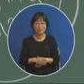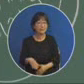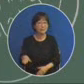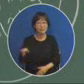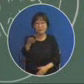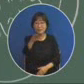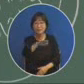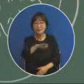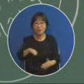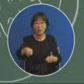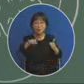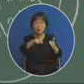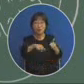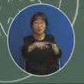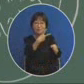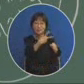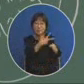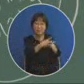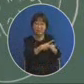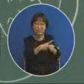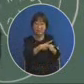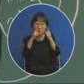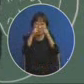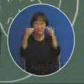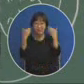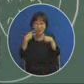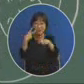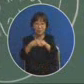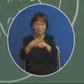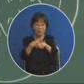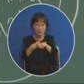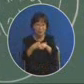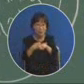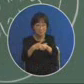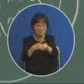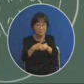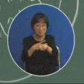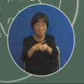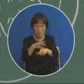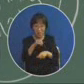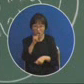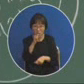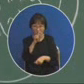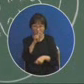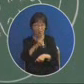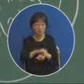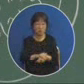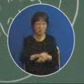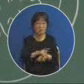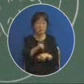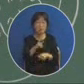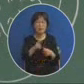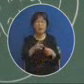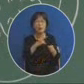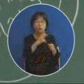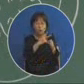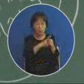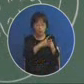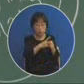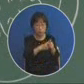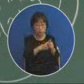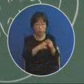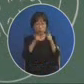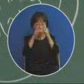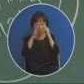많이 계시죠? We have teachers and professors here. 야, 그런 선생은 많아요. We have a lot of teachers like that. 그런 교수 많고. We have a lot